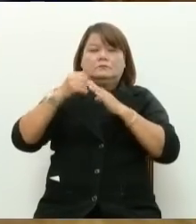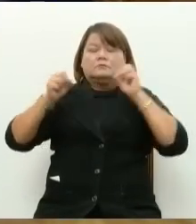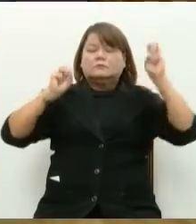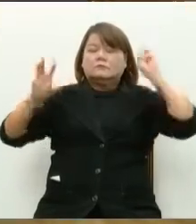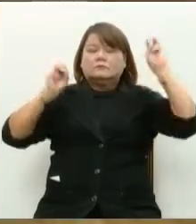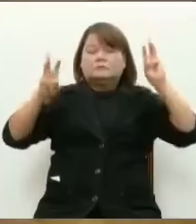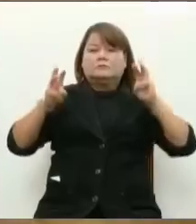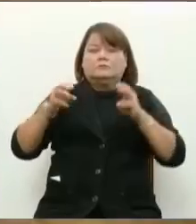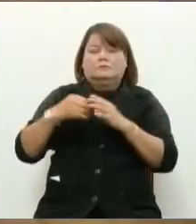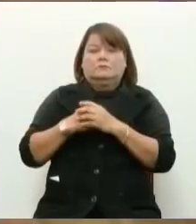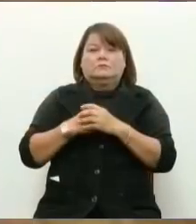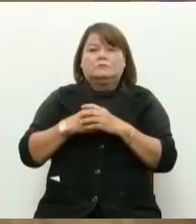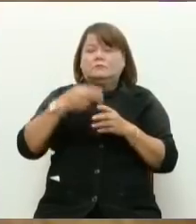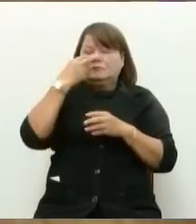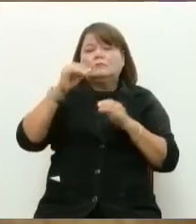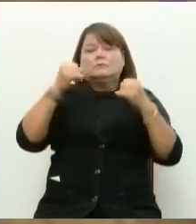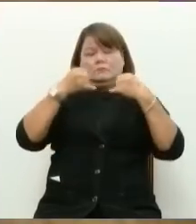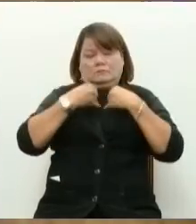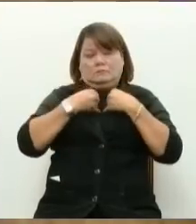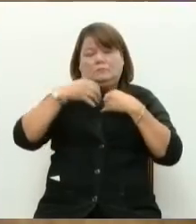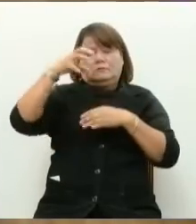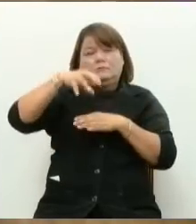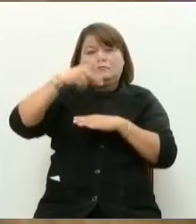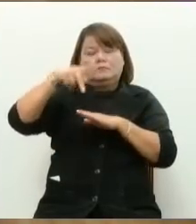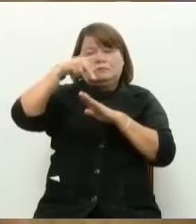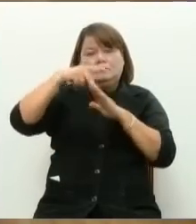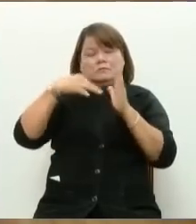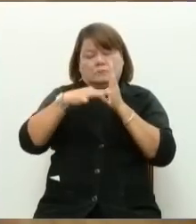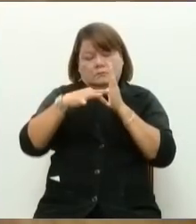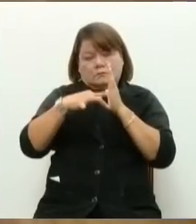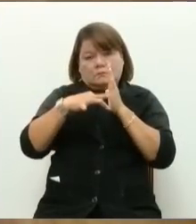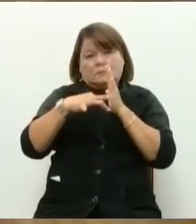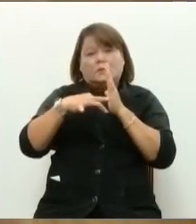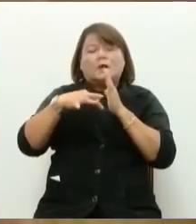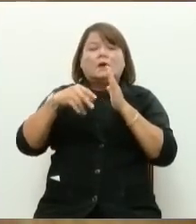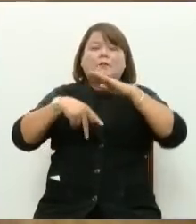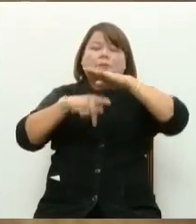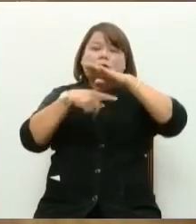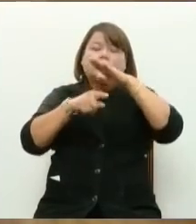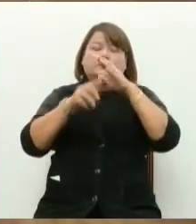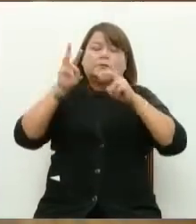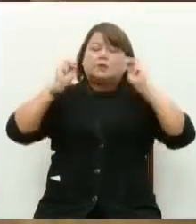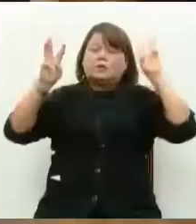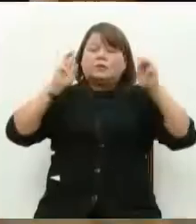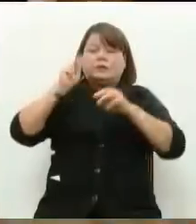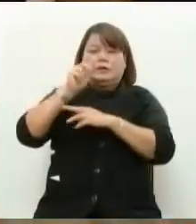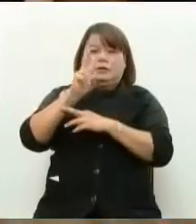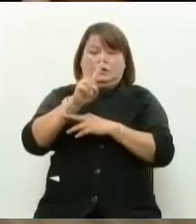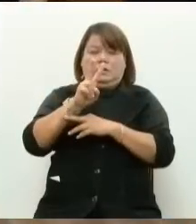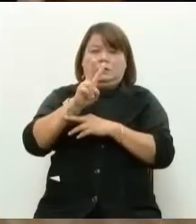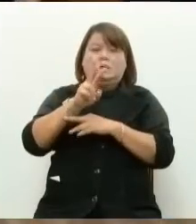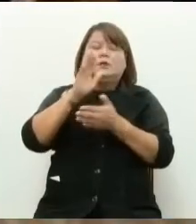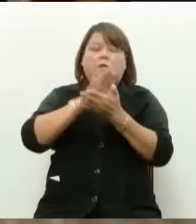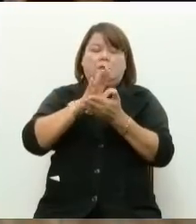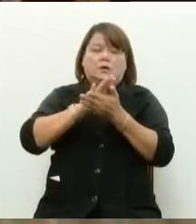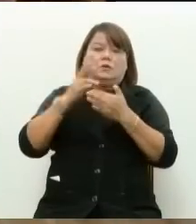ชรเจ้าภาพจัดกิจกรรมโดยสำนักงานเขตพื้นที่การศึกษาประถมศึกษานครสวรรค์เขต2ณโรง